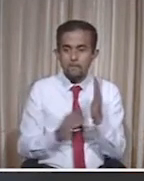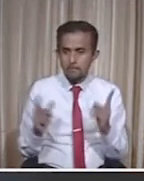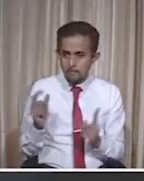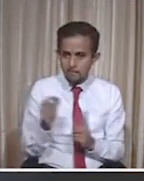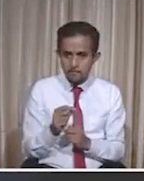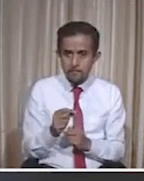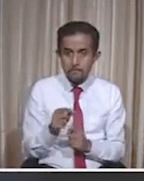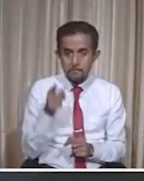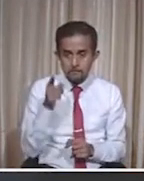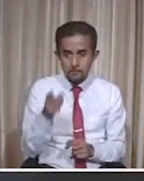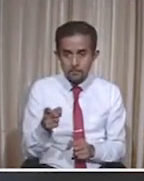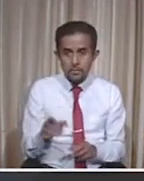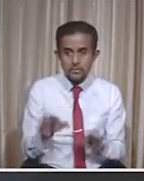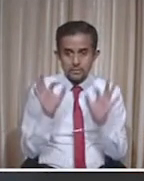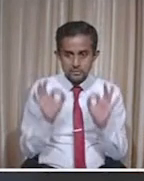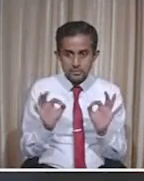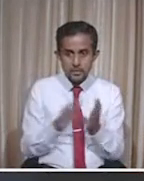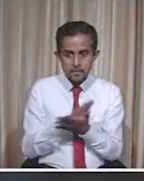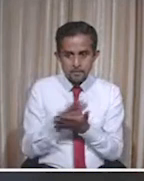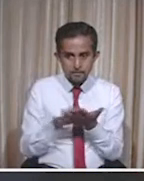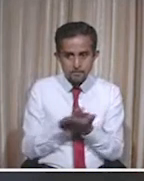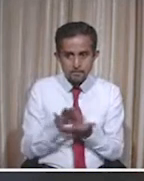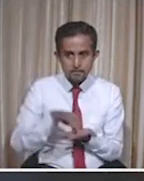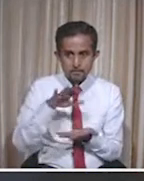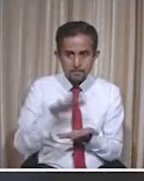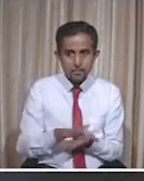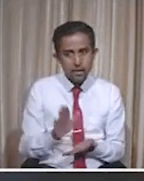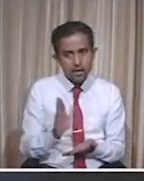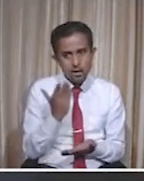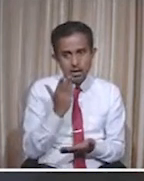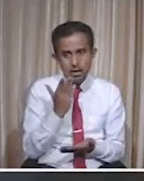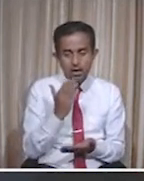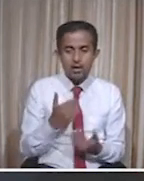මන්ත්‍රීතුමනි. එතන අපි හරියට පැහැදිලිව තීරණය